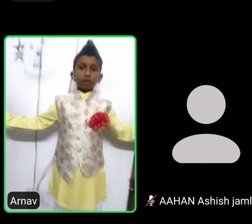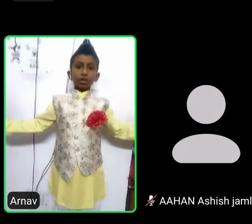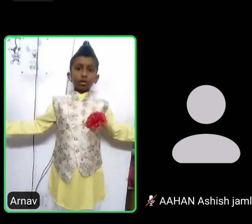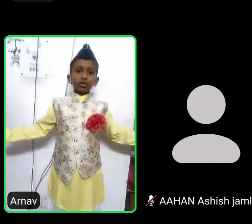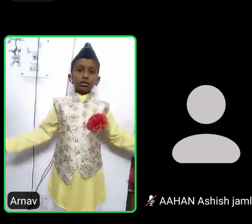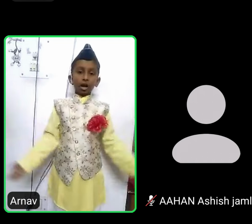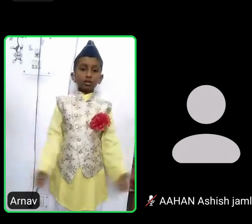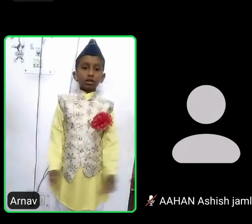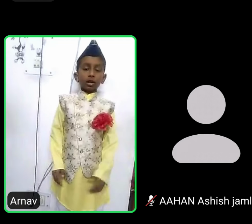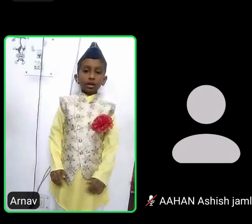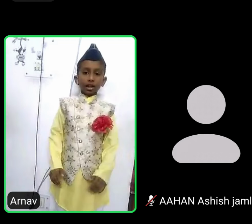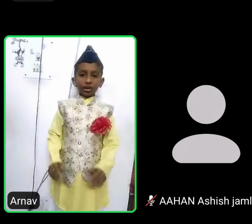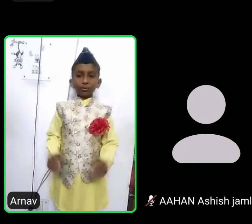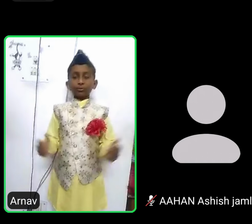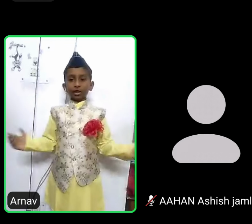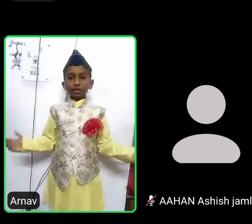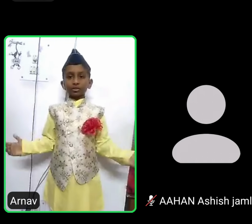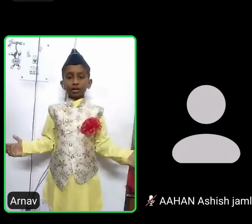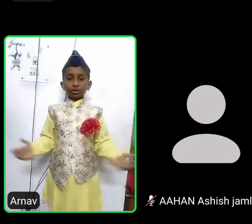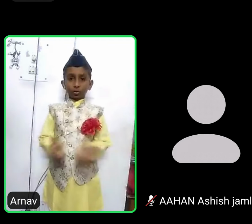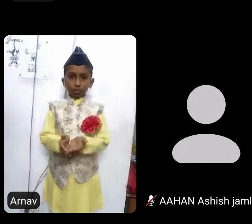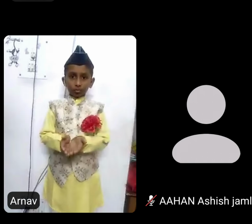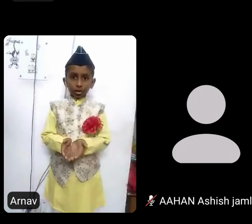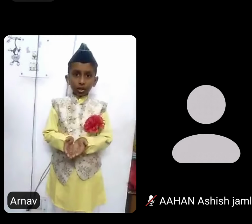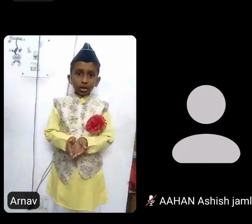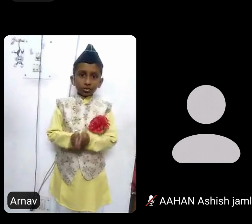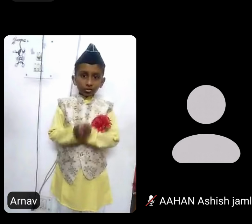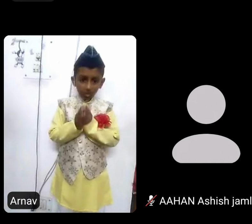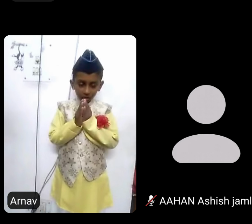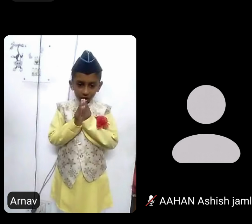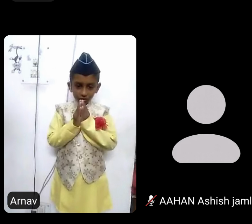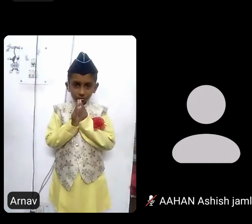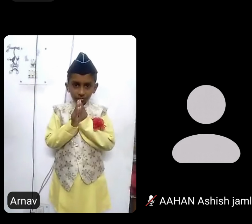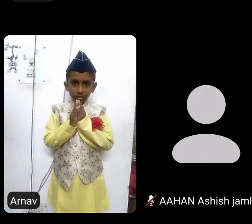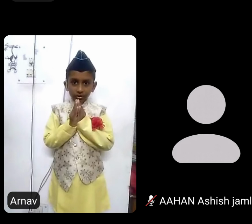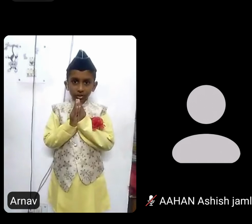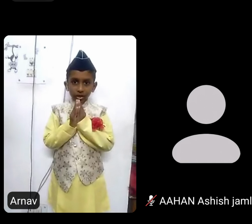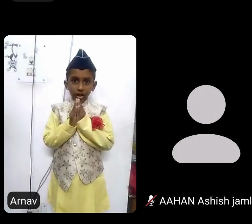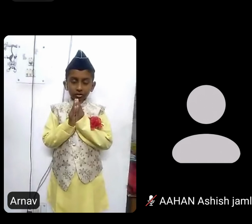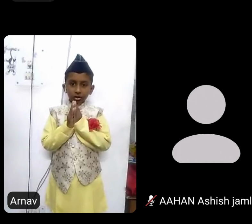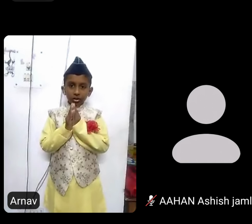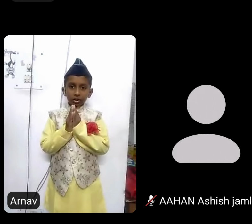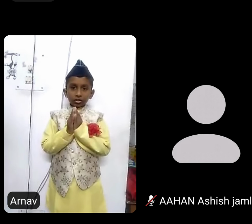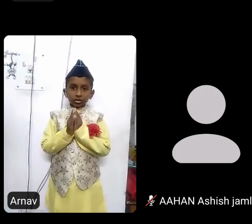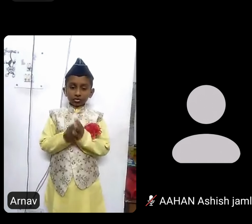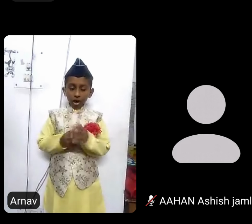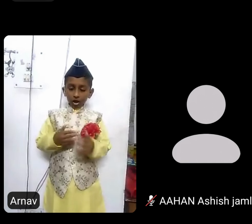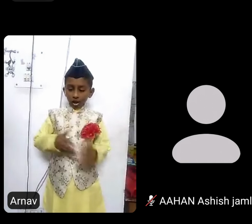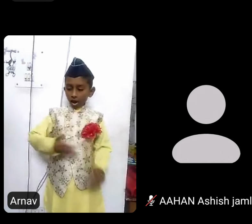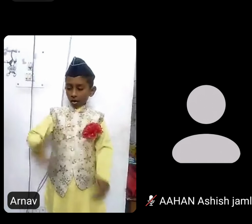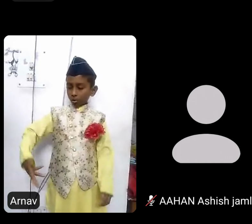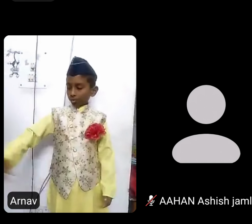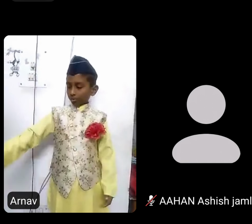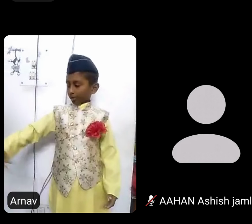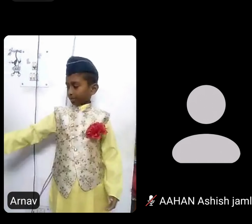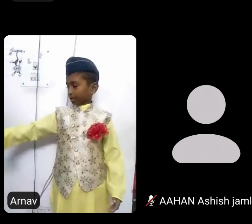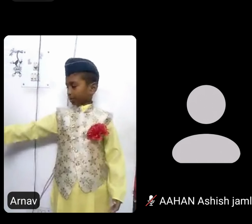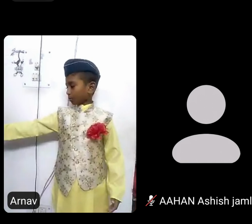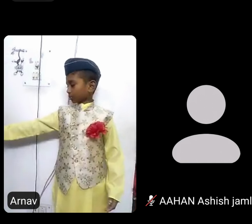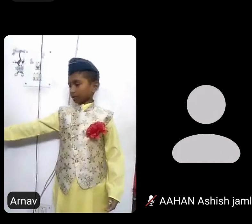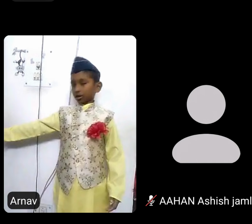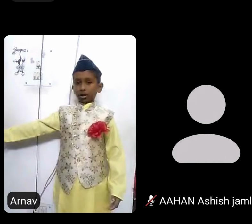गाते. चाचा नेहरू के चरणों में श्रद्धा सुमन चढ़ाते. शालाओं